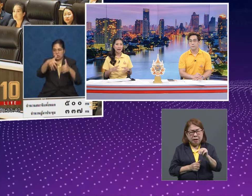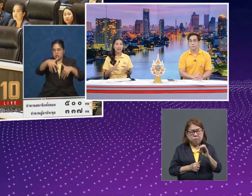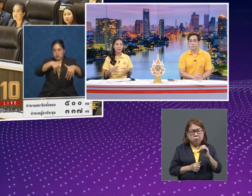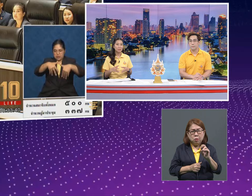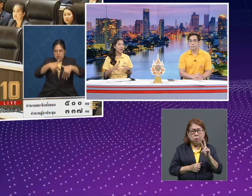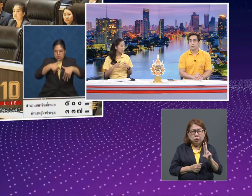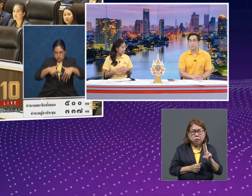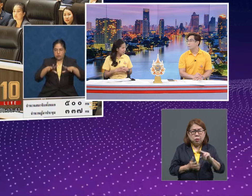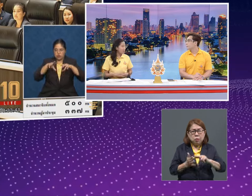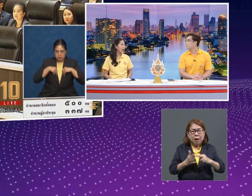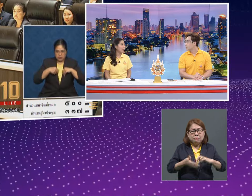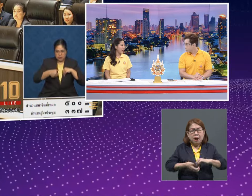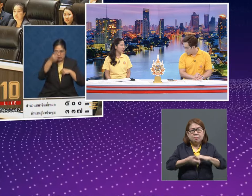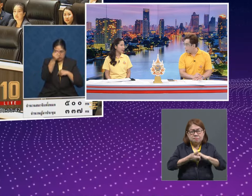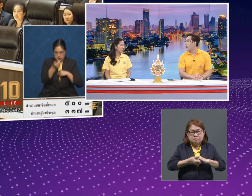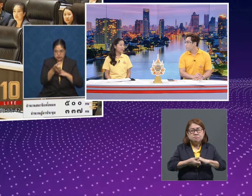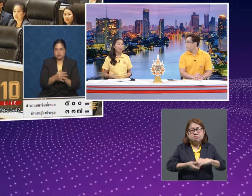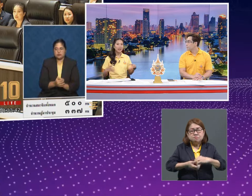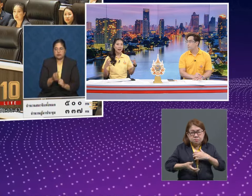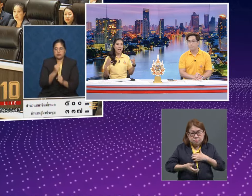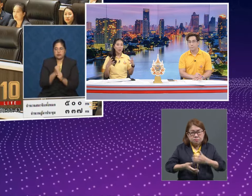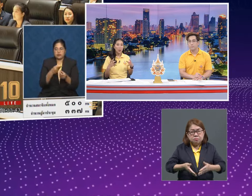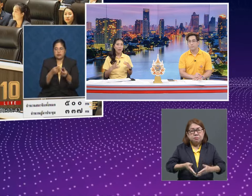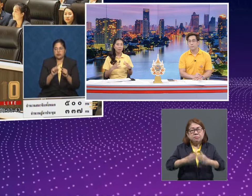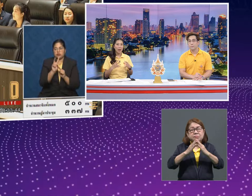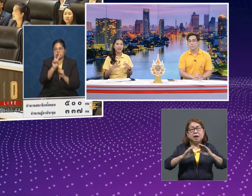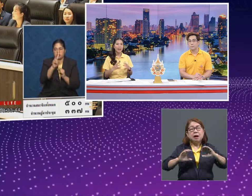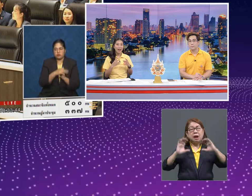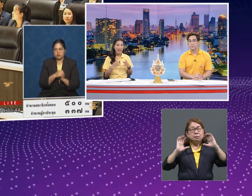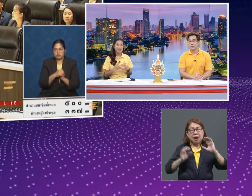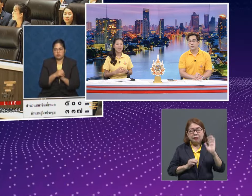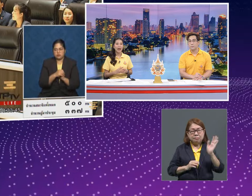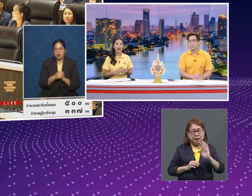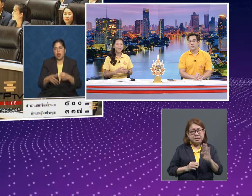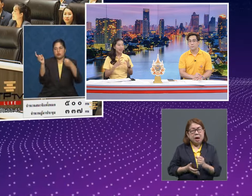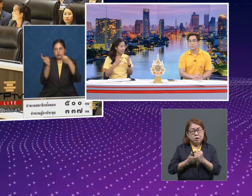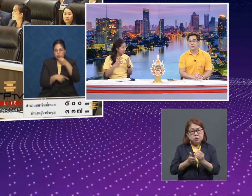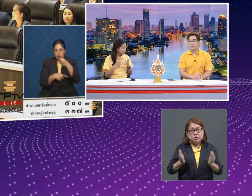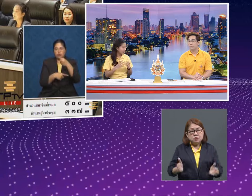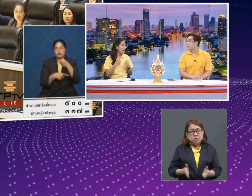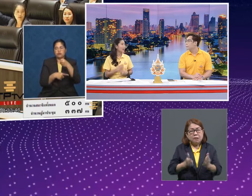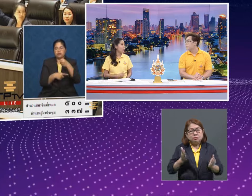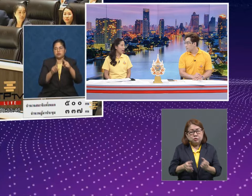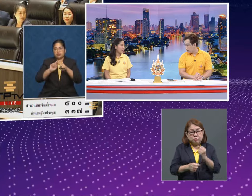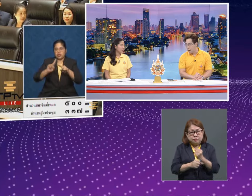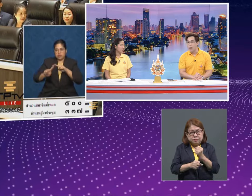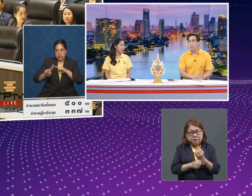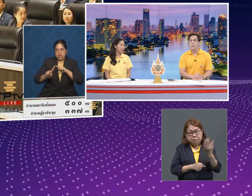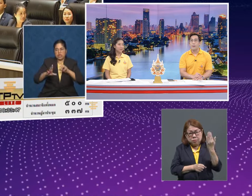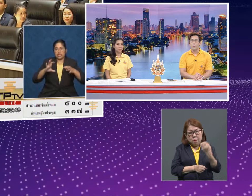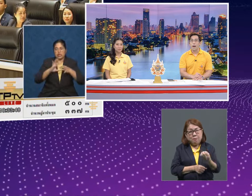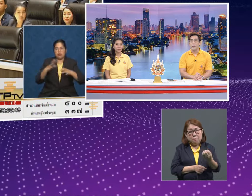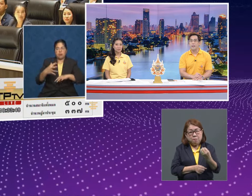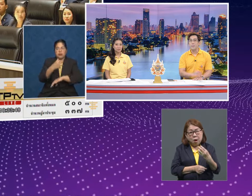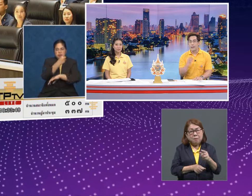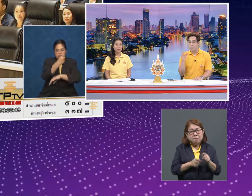ได้หมายถึงการจับมือการจัดตั้งรัฐบาลแล้วนะแต่หมายถึงการร่วมกันผลักดันงานต่างๆที่เคยสัญญากันเอาไว ้คุณพิ